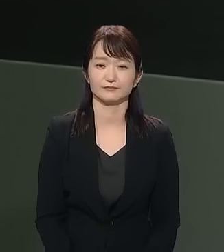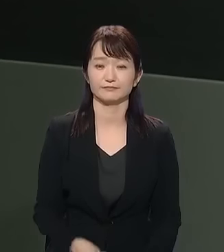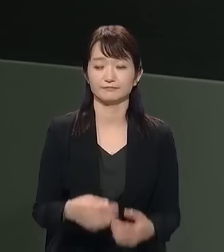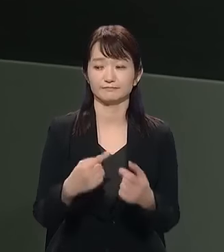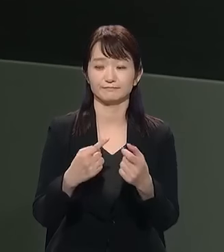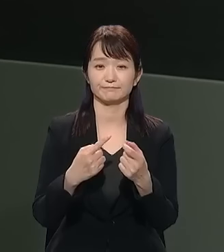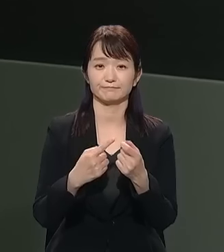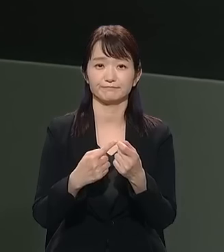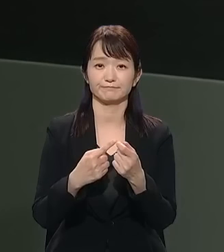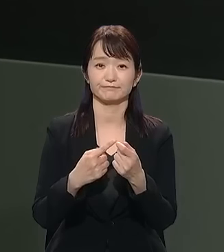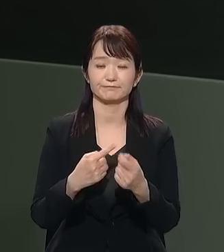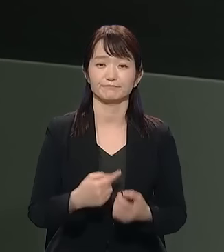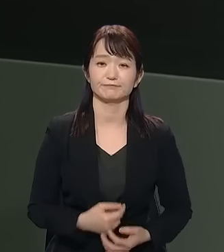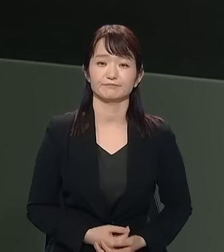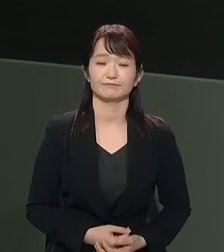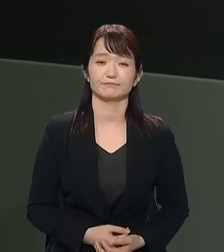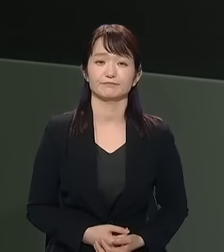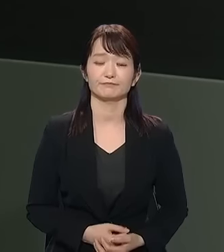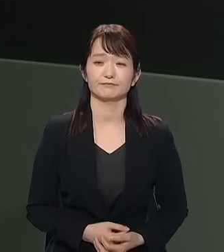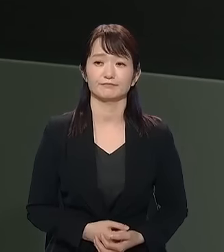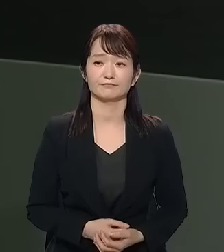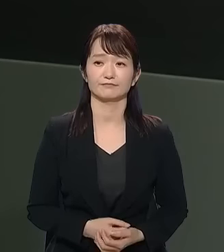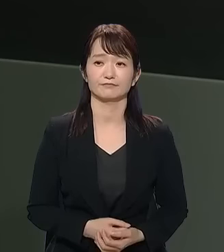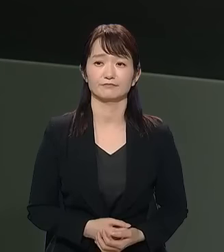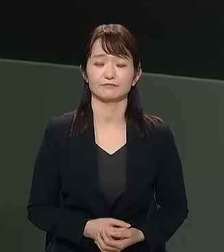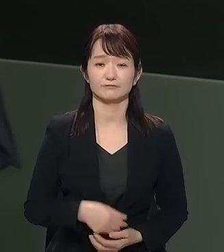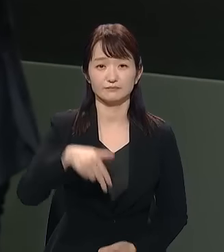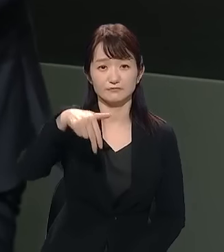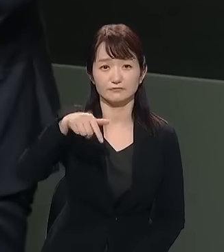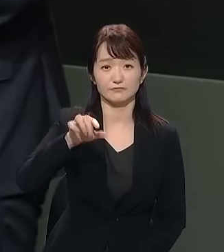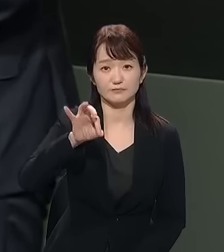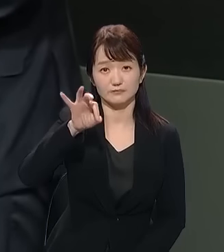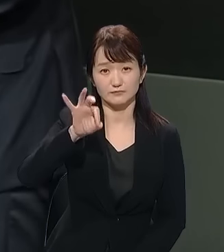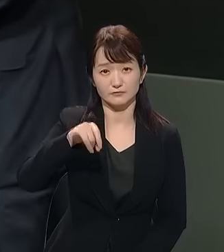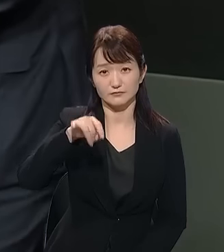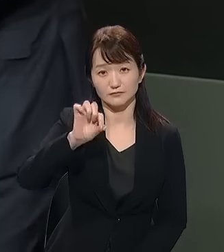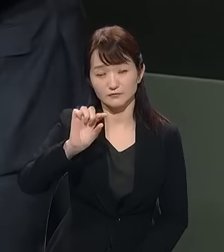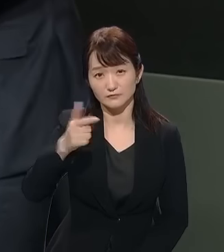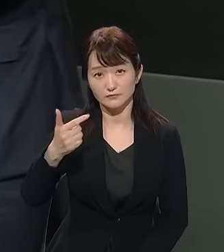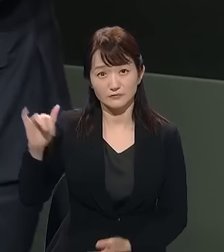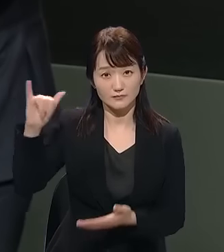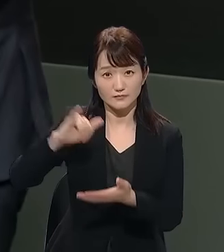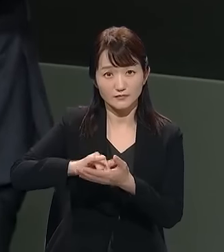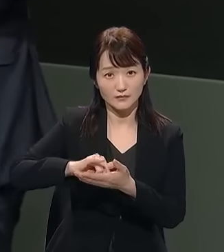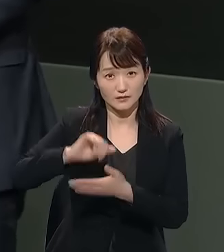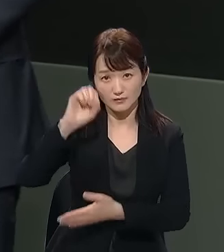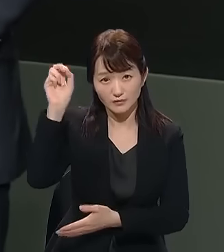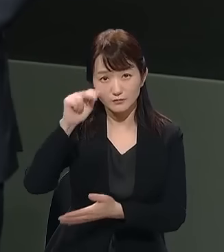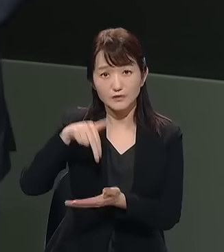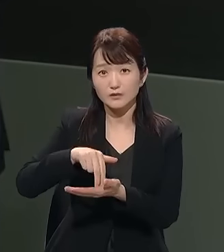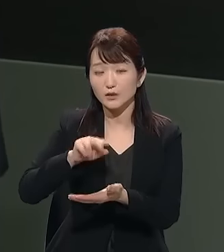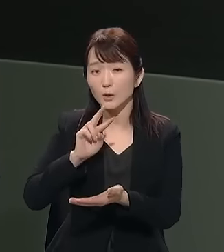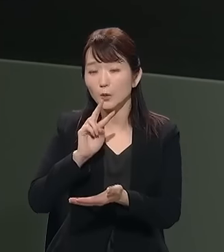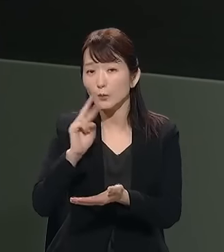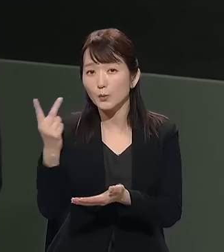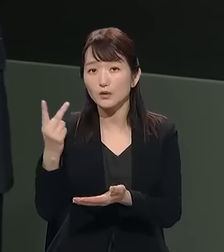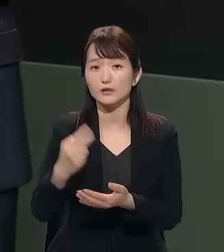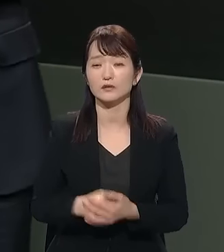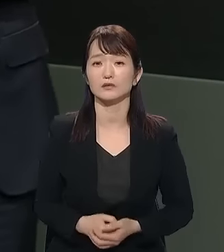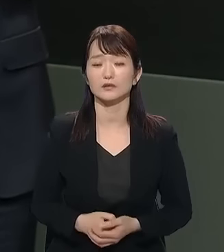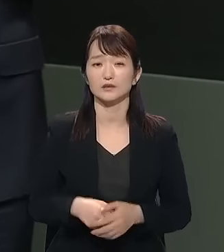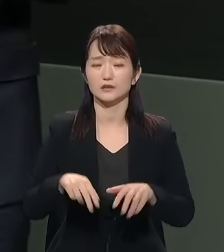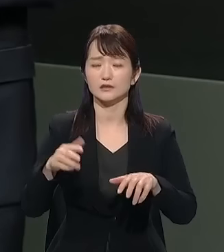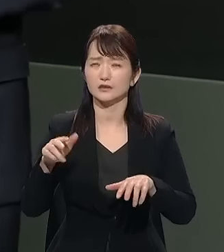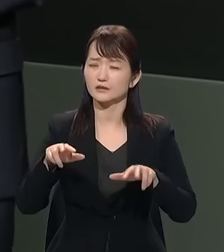첫 번째 달려보죠 자 장위안 입국하자마자 돌변합니다 어 지금은 안 하지만